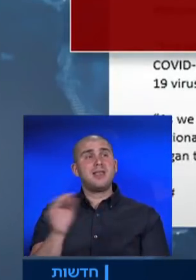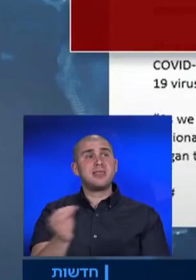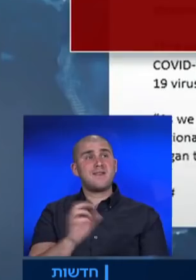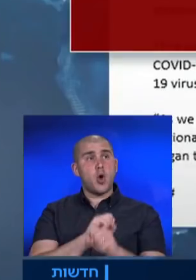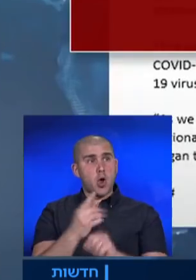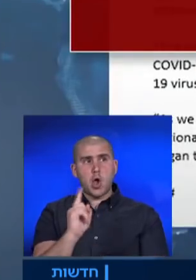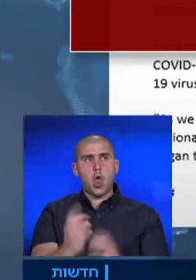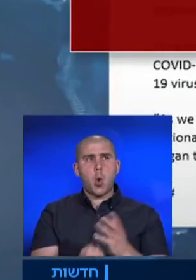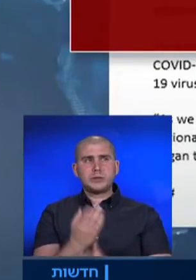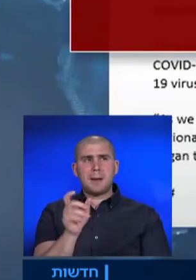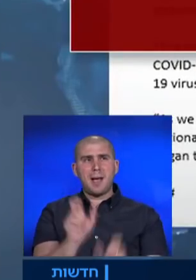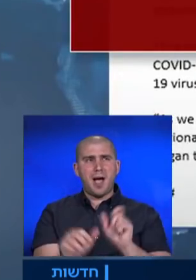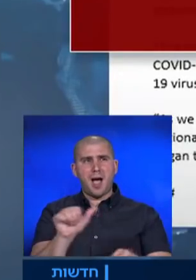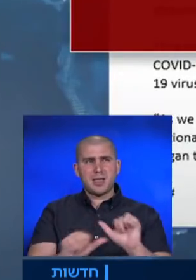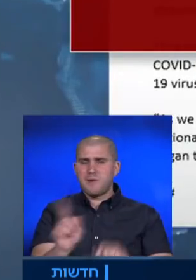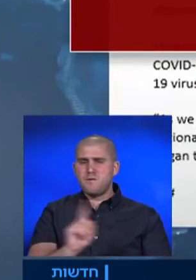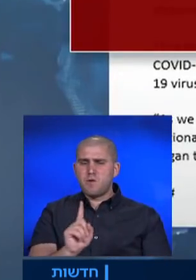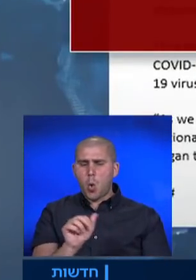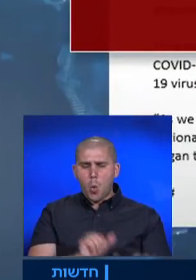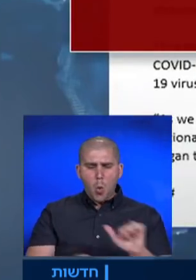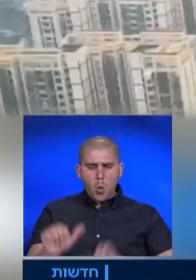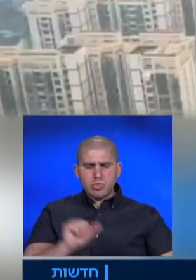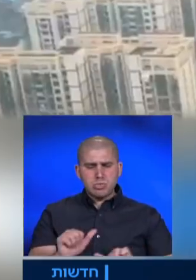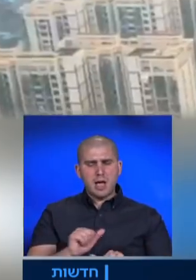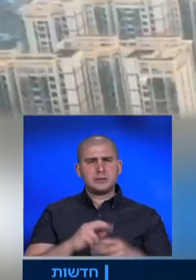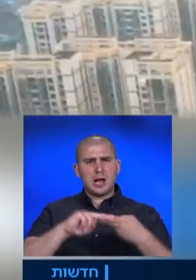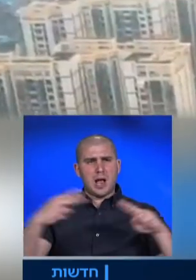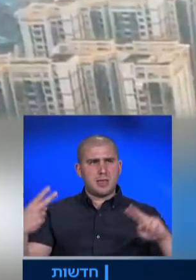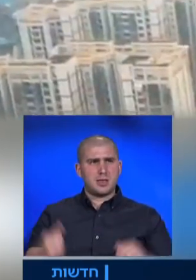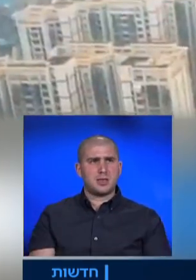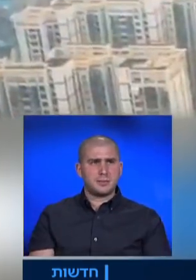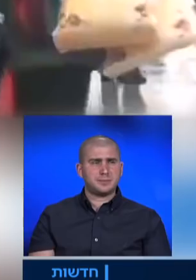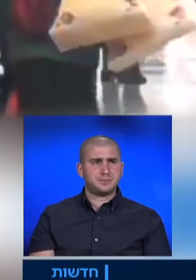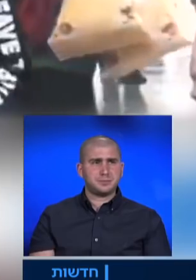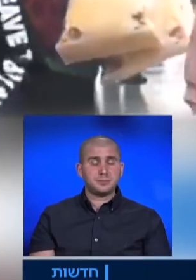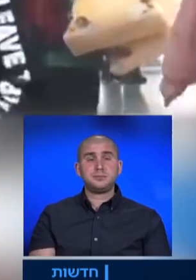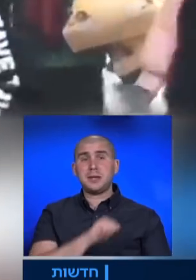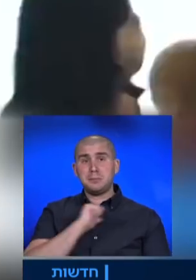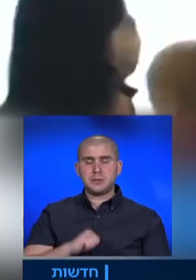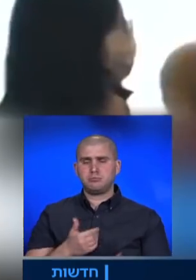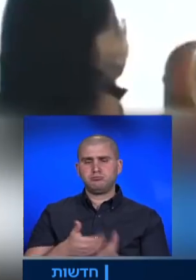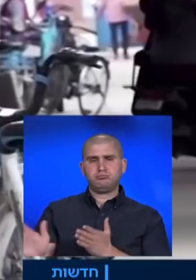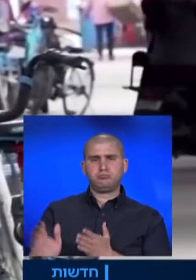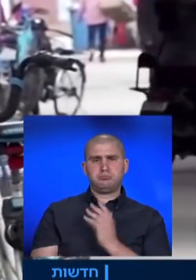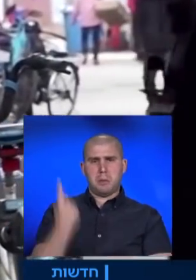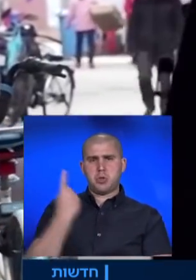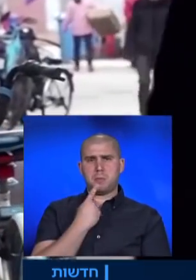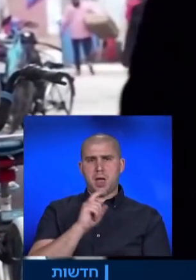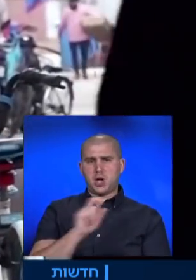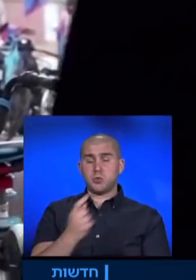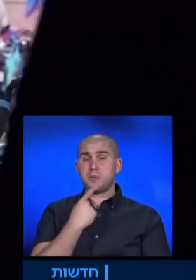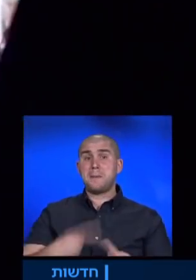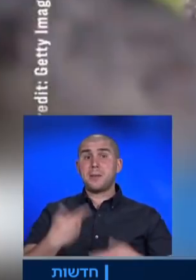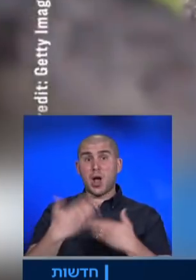virus was not man-made or genetically modified. בסין דוחים כל העת את האשמות, ובימים האחרונים התקשורת